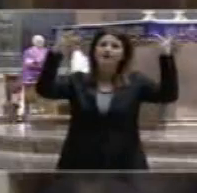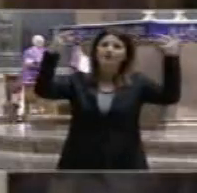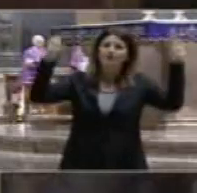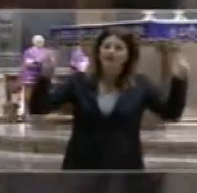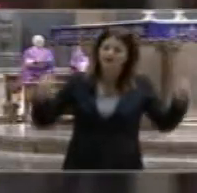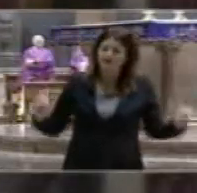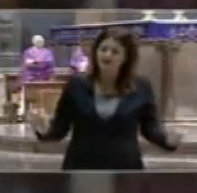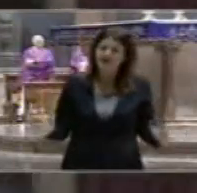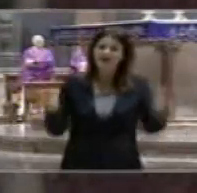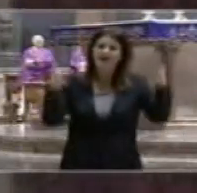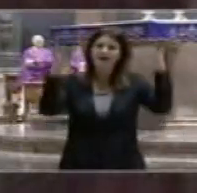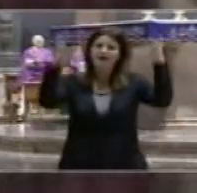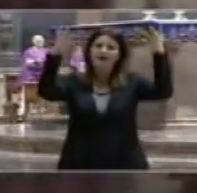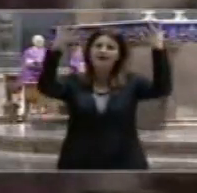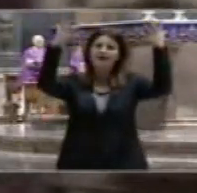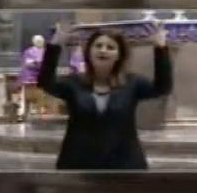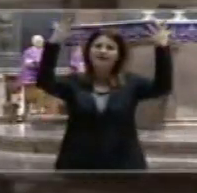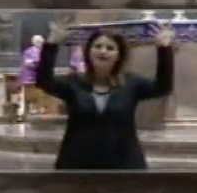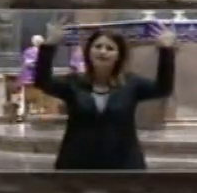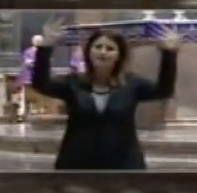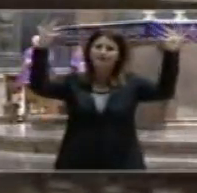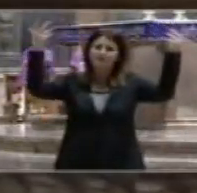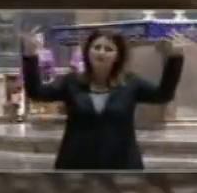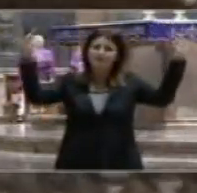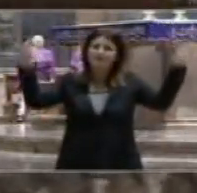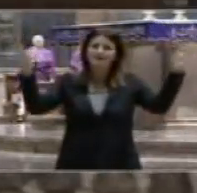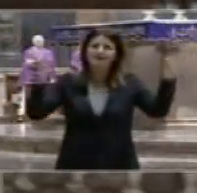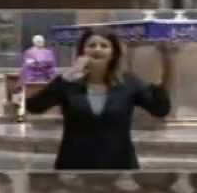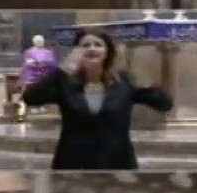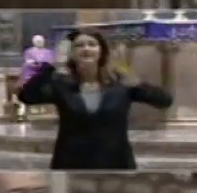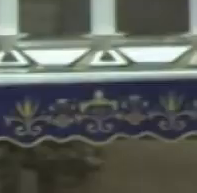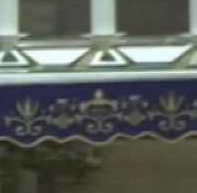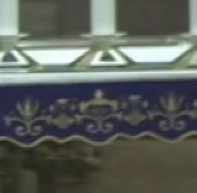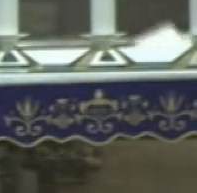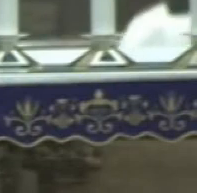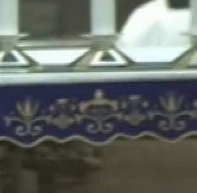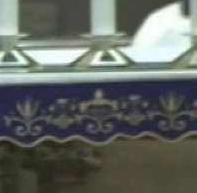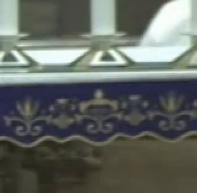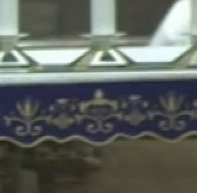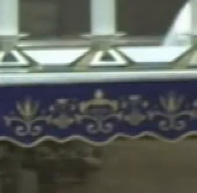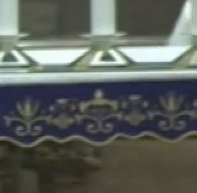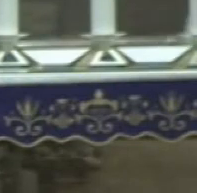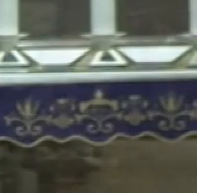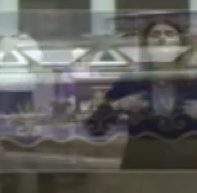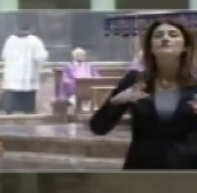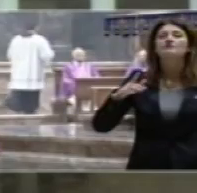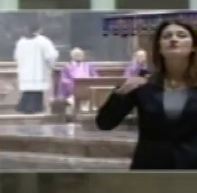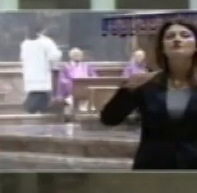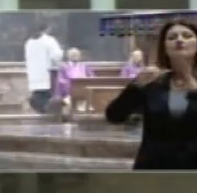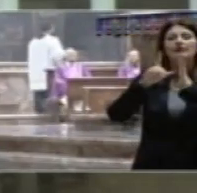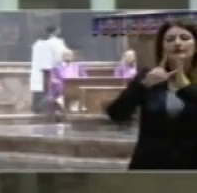Dopo questo primo momento, la messa con la riflessione sulla prima domenica di Avvento. Il tempo